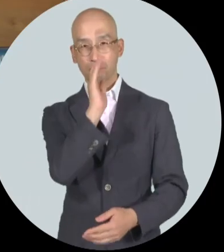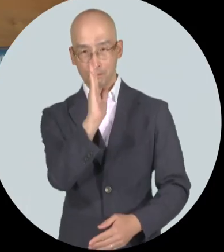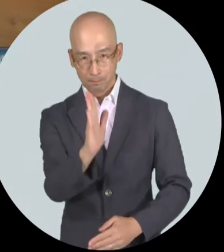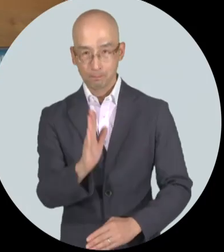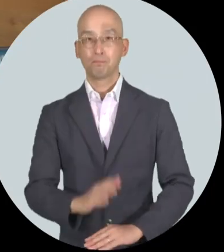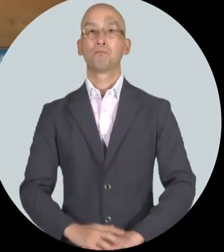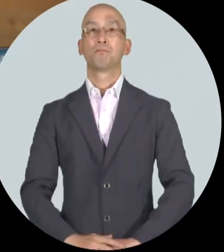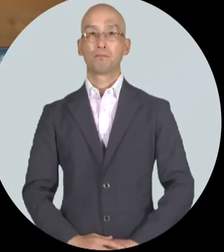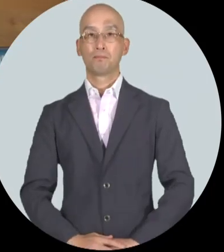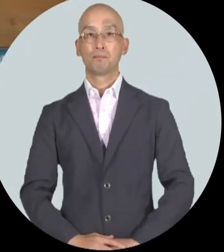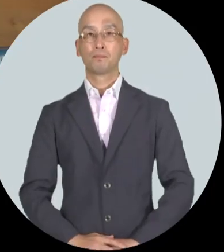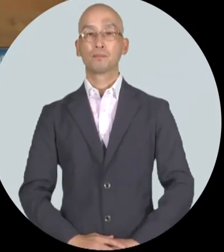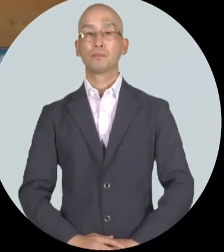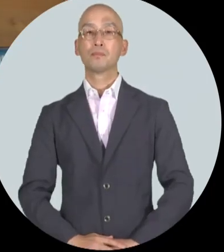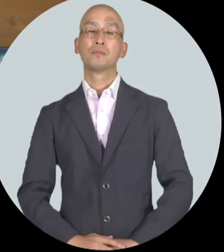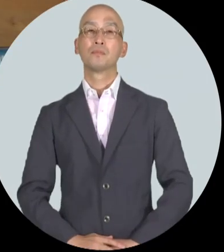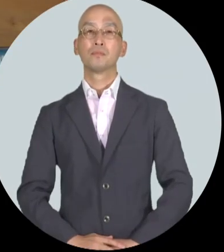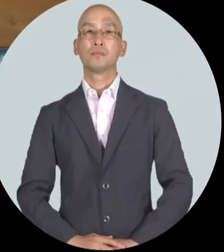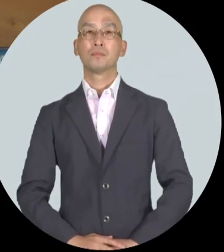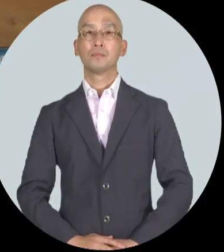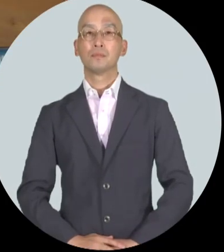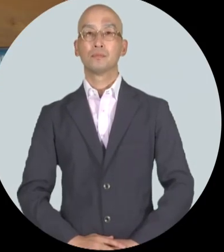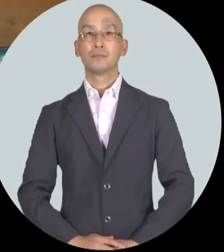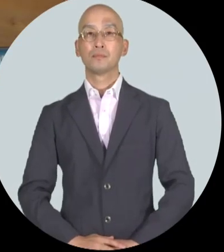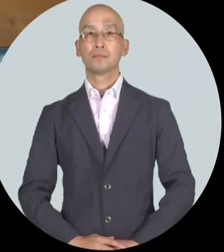明をさせていただきます。